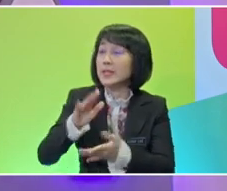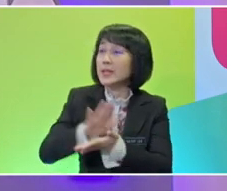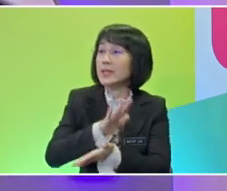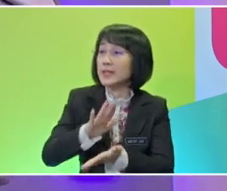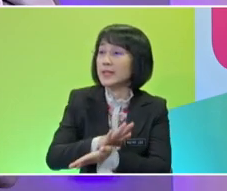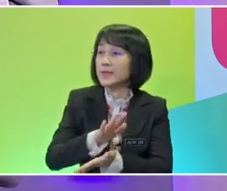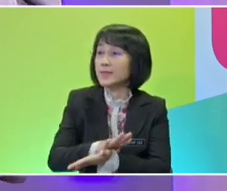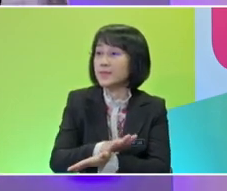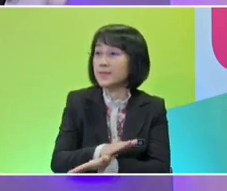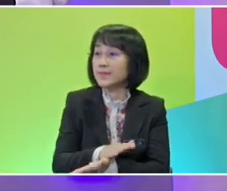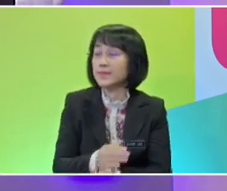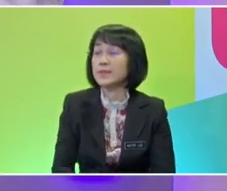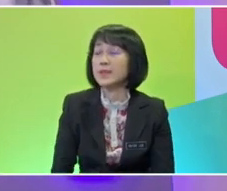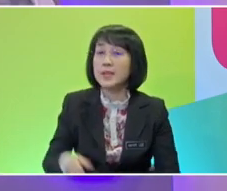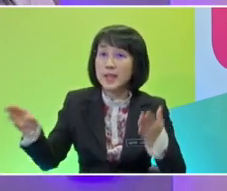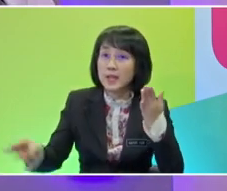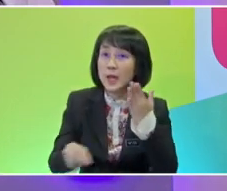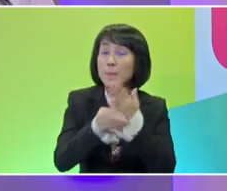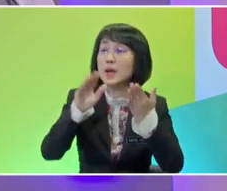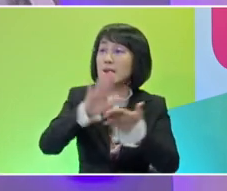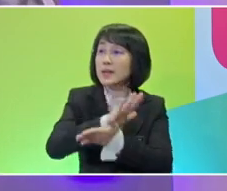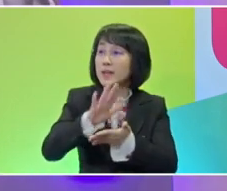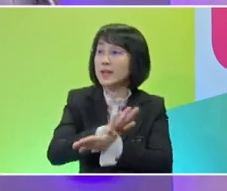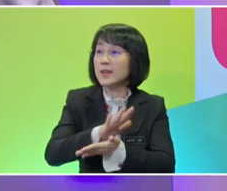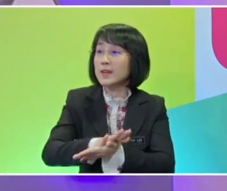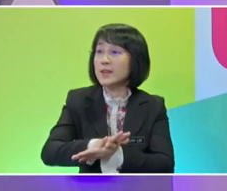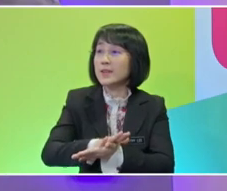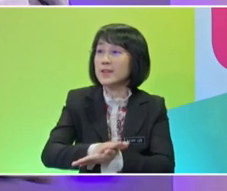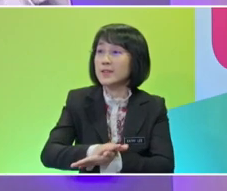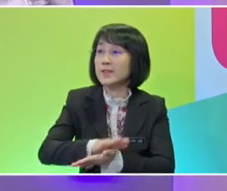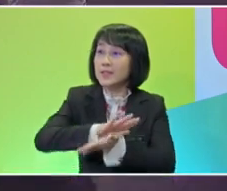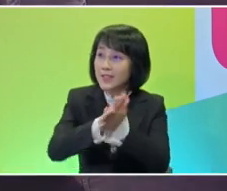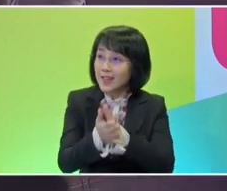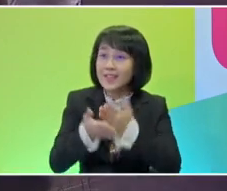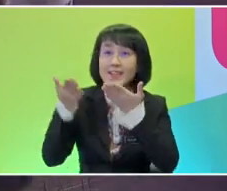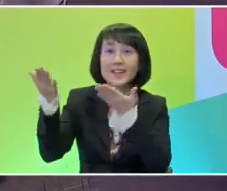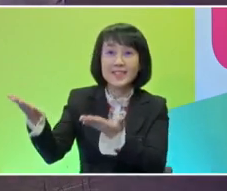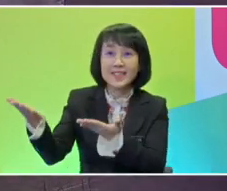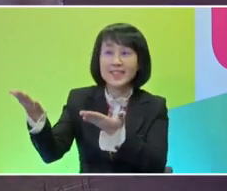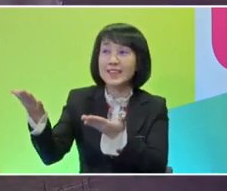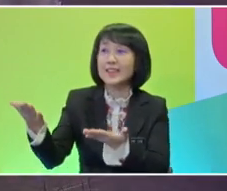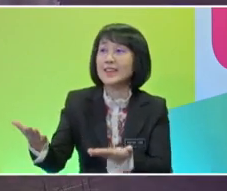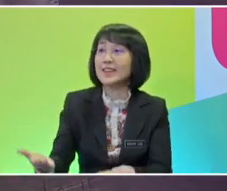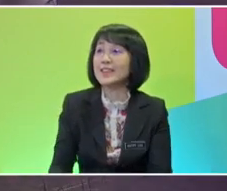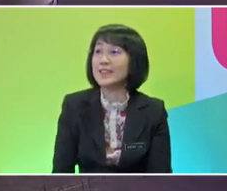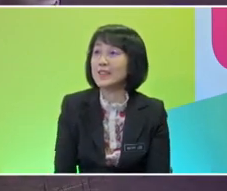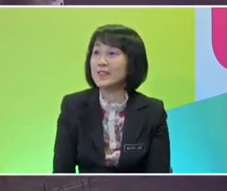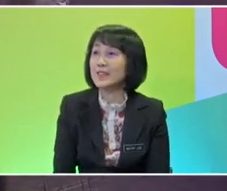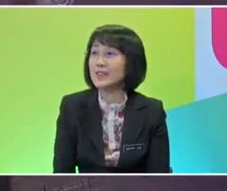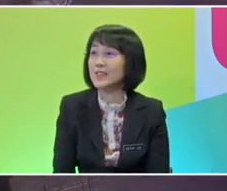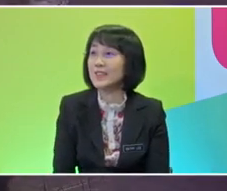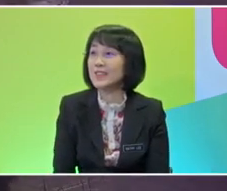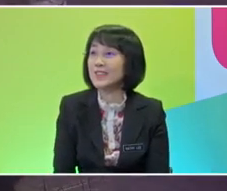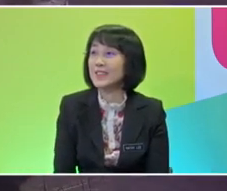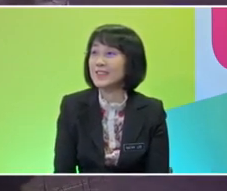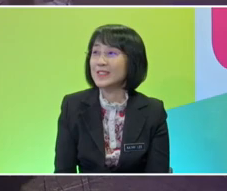tambah kertas mungkin ya mungkin keadaannya begini karena tengok kita akan membuat rombongan pergi ke sini bulu-bulu nih